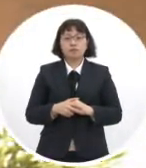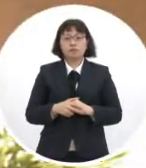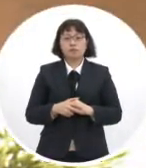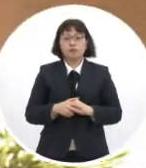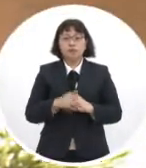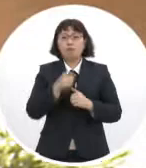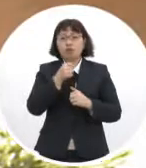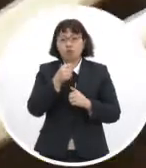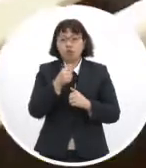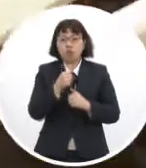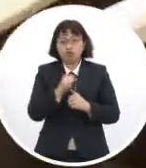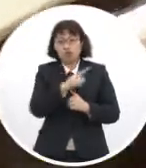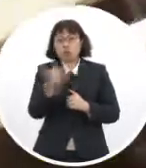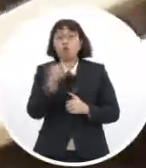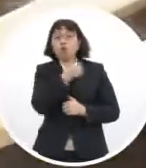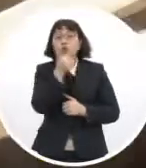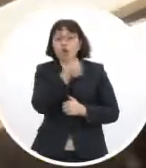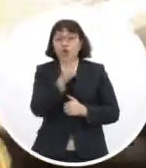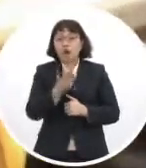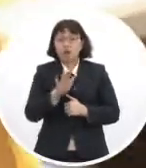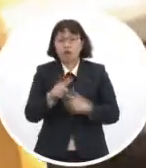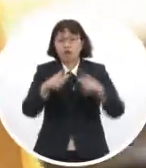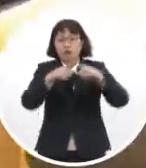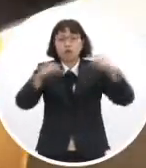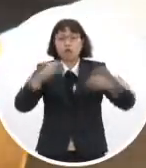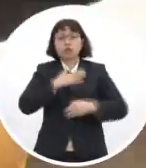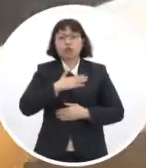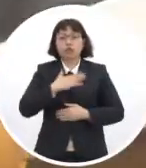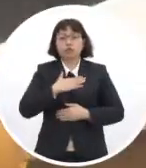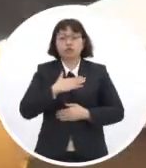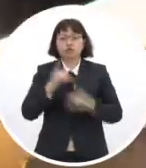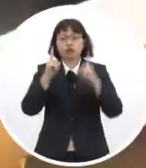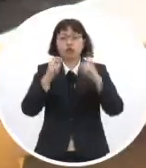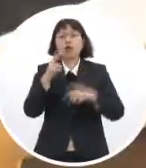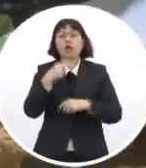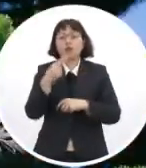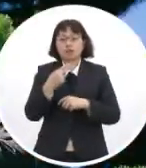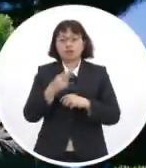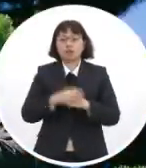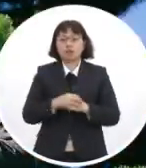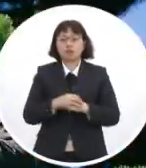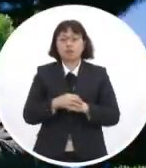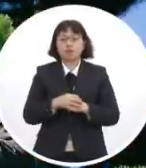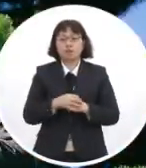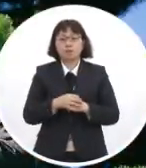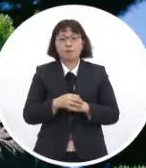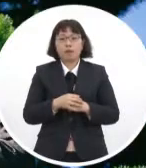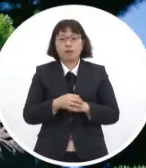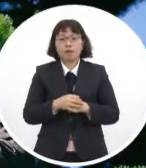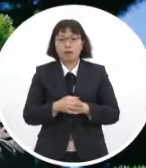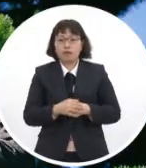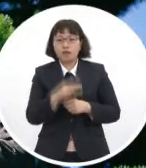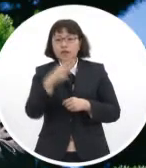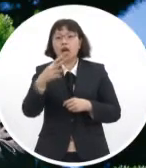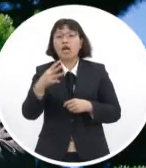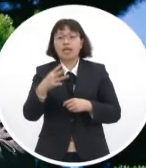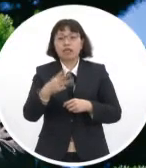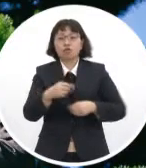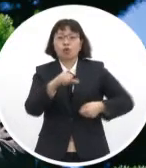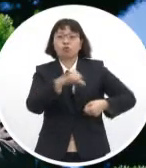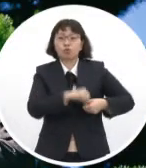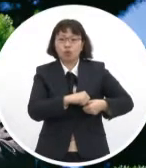マスコミなどで紹介され、全国でも知られるようになった名古屋めしや三英傑をはじめとする武